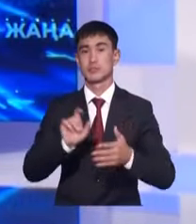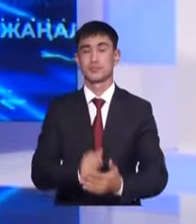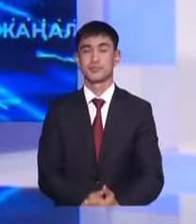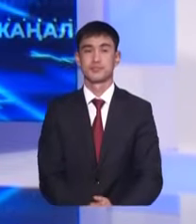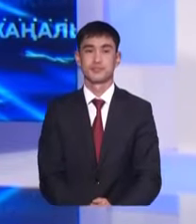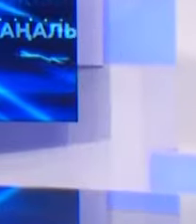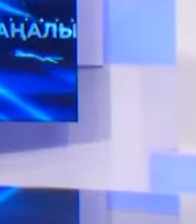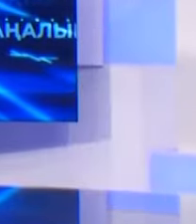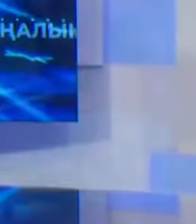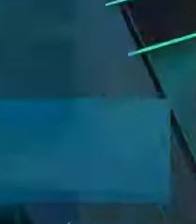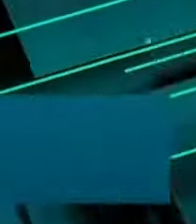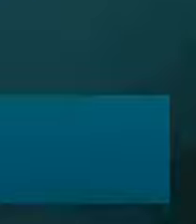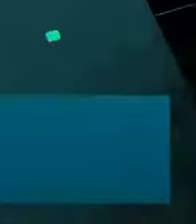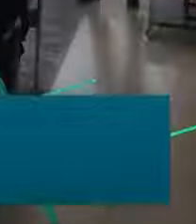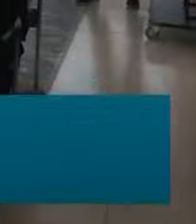главном.